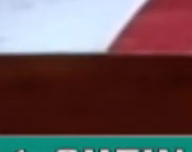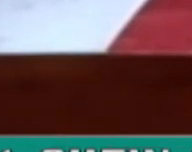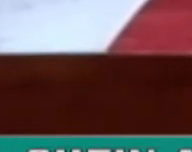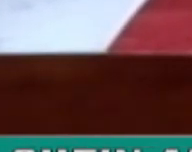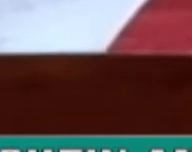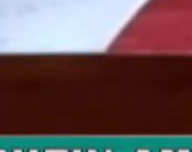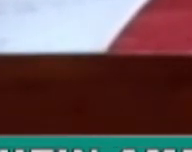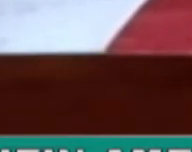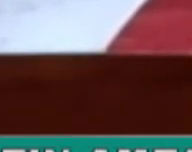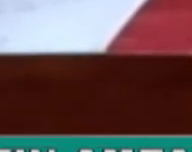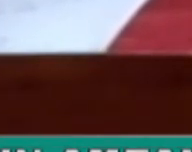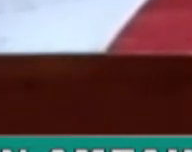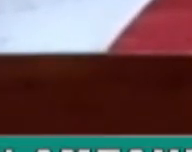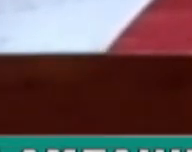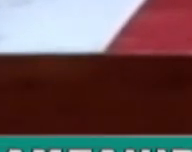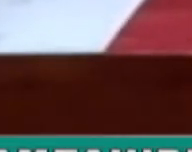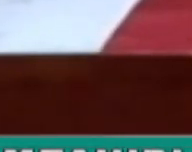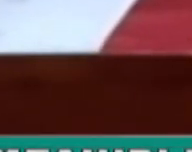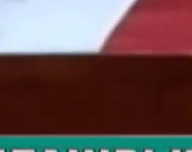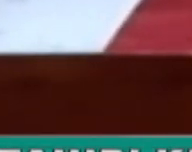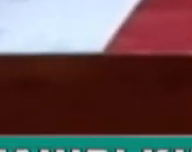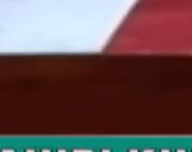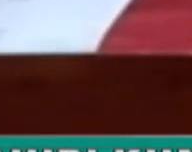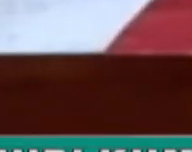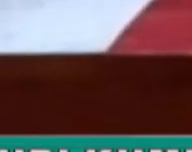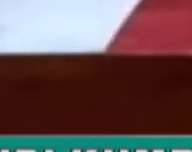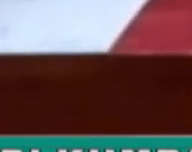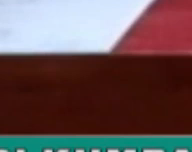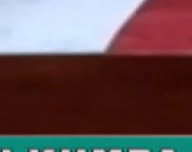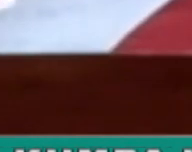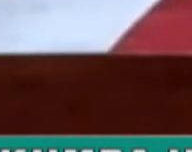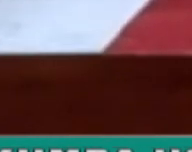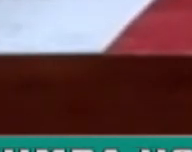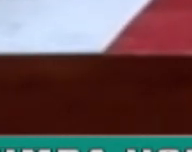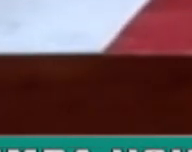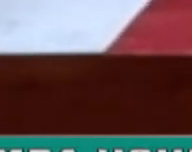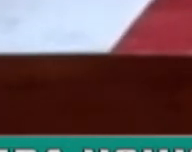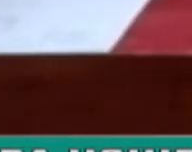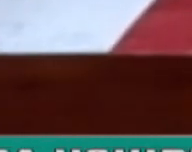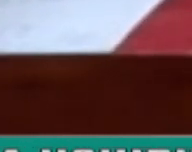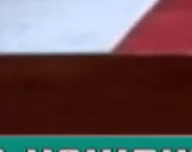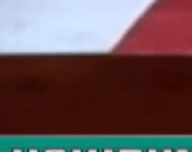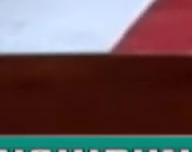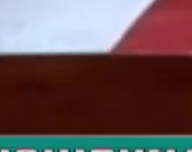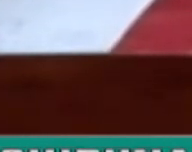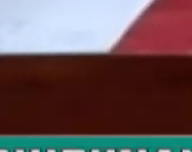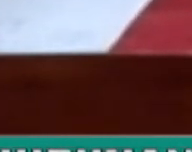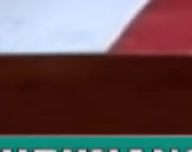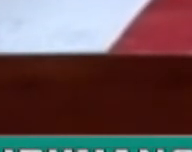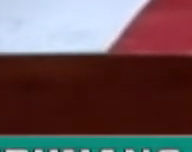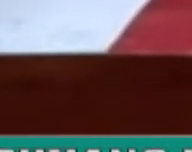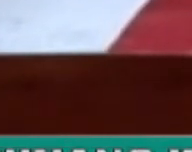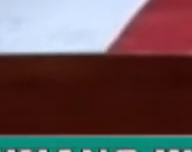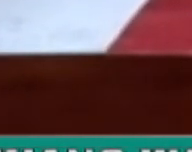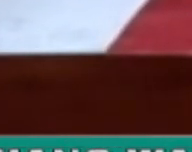ini chini ya programu ya ukimwi, homa ya ini, kifua kikuu na ukoma. Pia kuendelea kutoa elimu